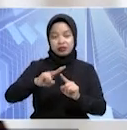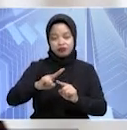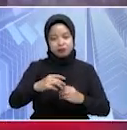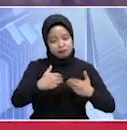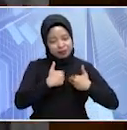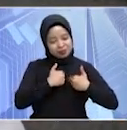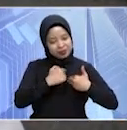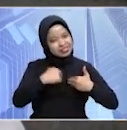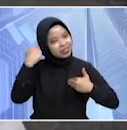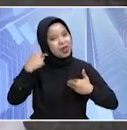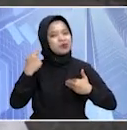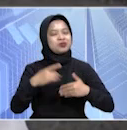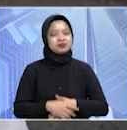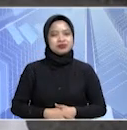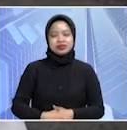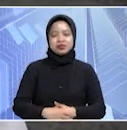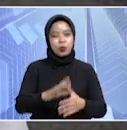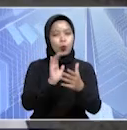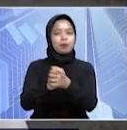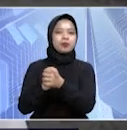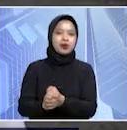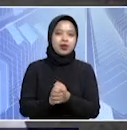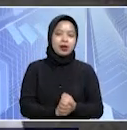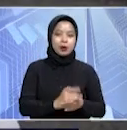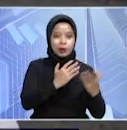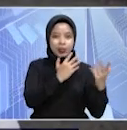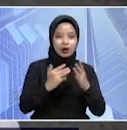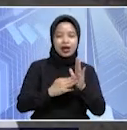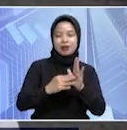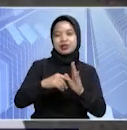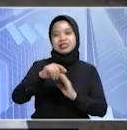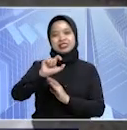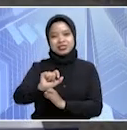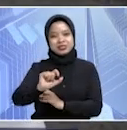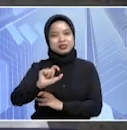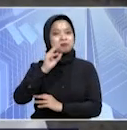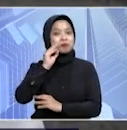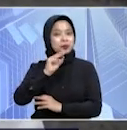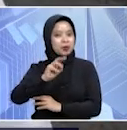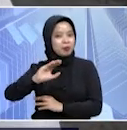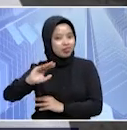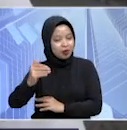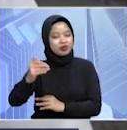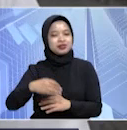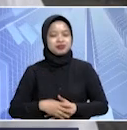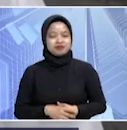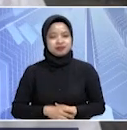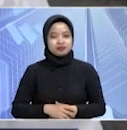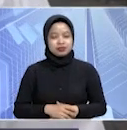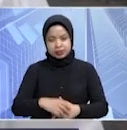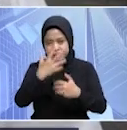selalu di hati. Selamat ulang tahun untuk MNC TV yang ke-30 tahun.